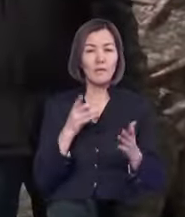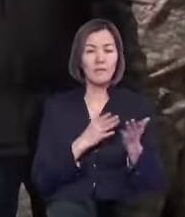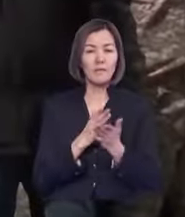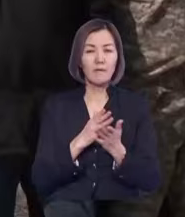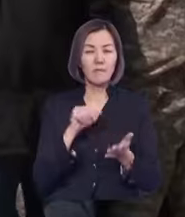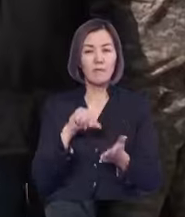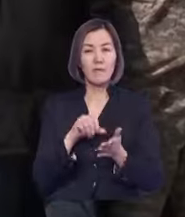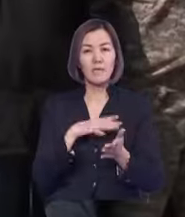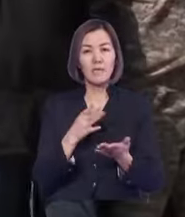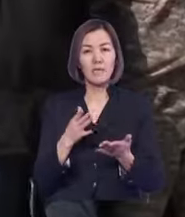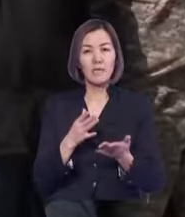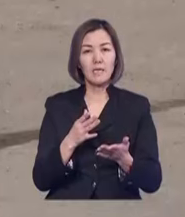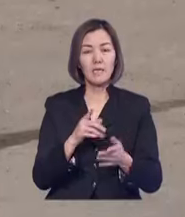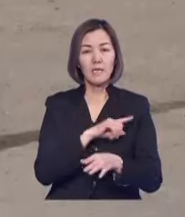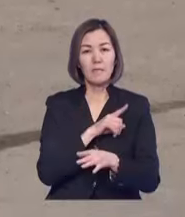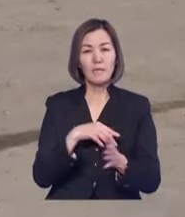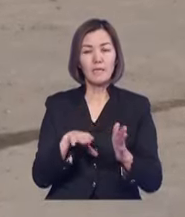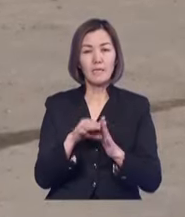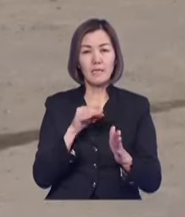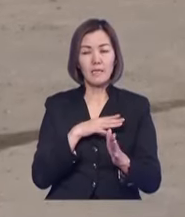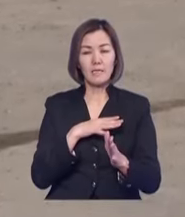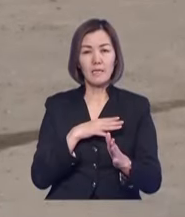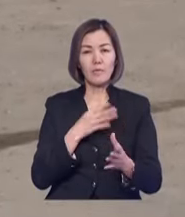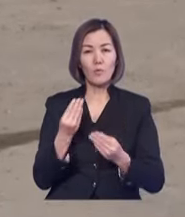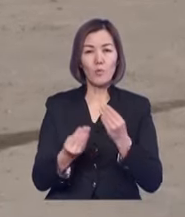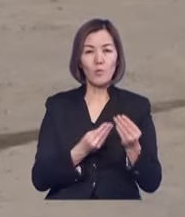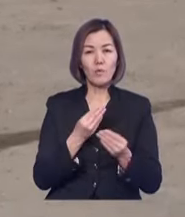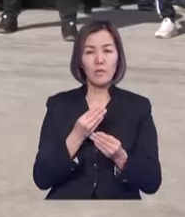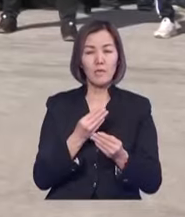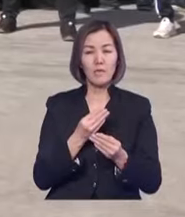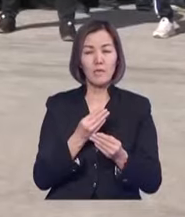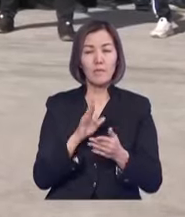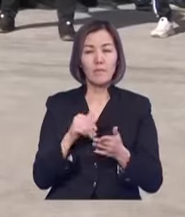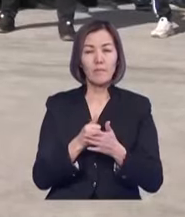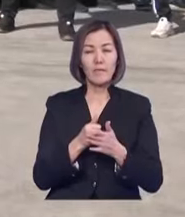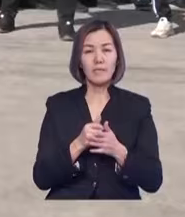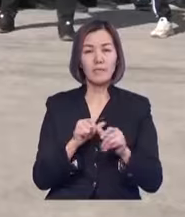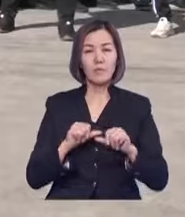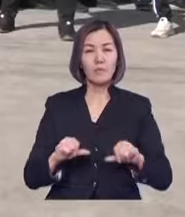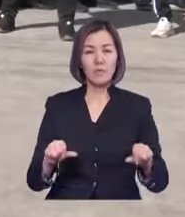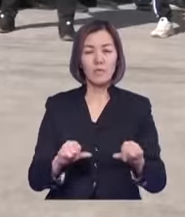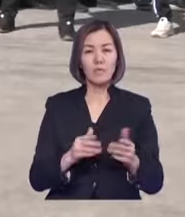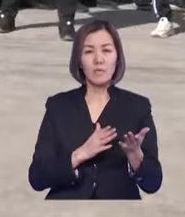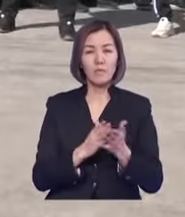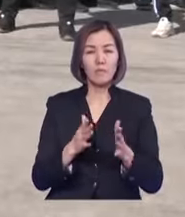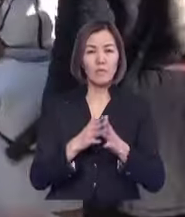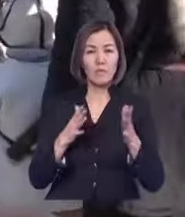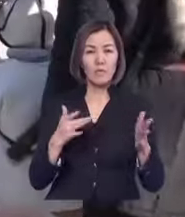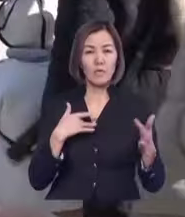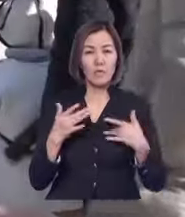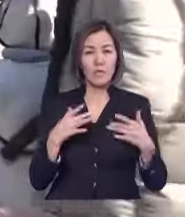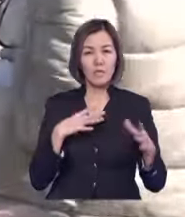қызметкерлері қатысты. Өзара кіл мықтыларды анықтады. Тартысты ойынның бас төрешісінің айтуынша, қызметкерлер үлкен дайындықпен